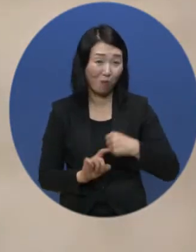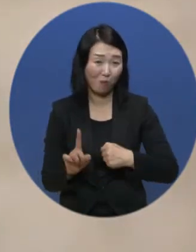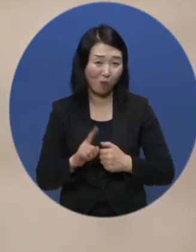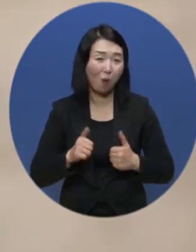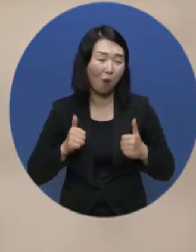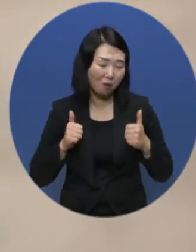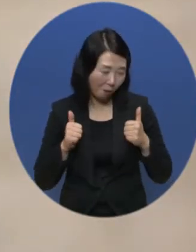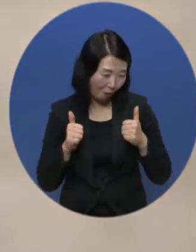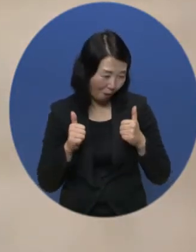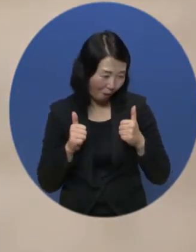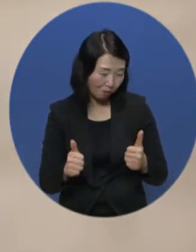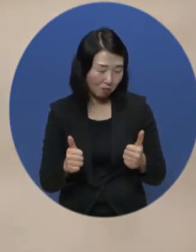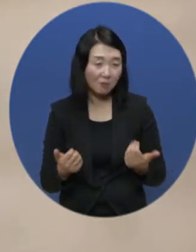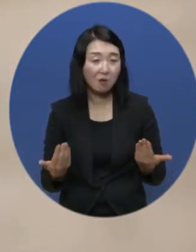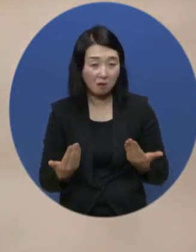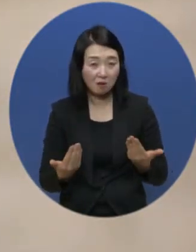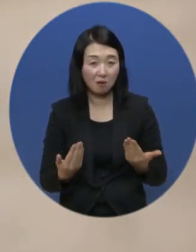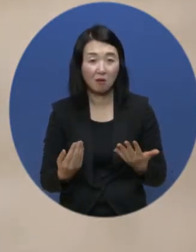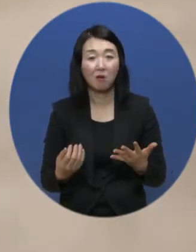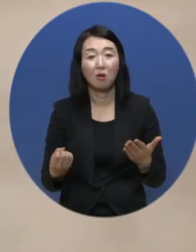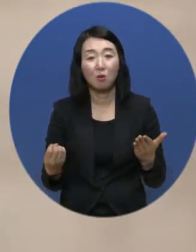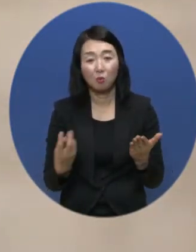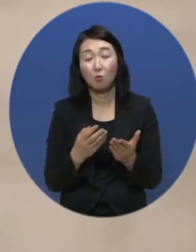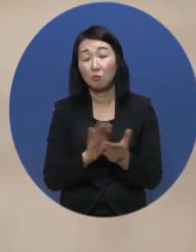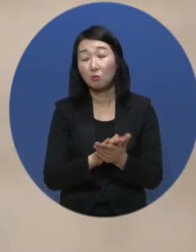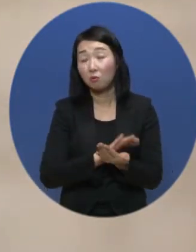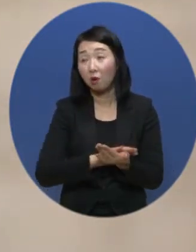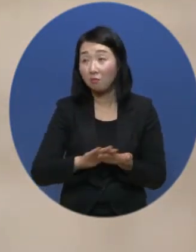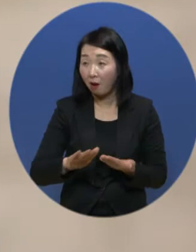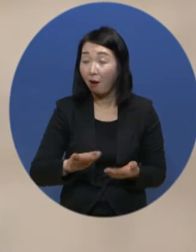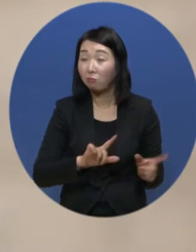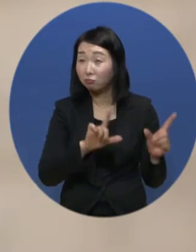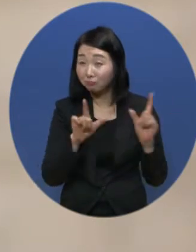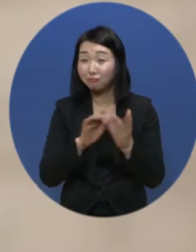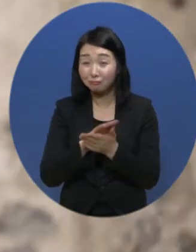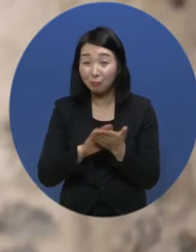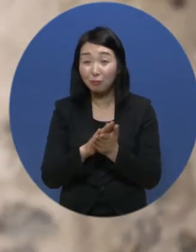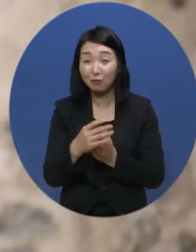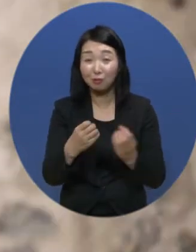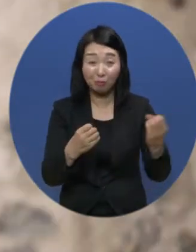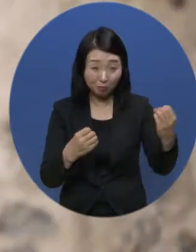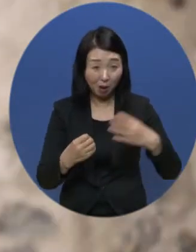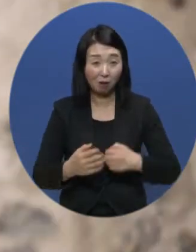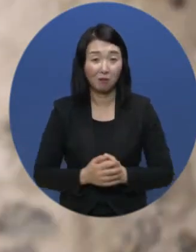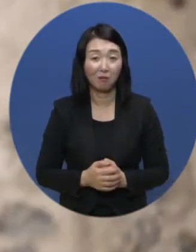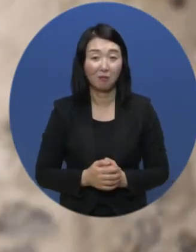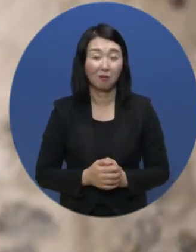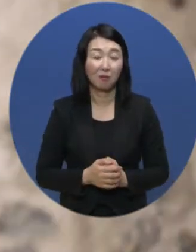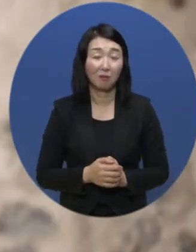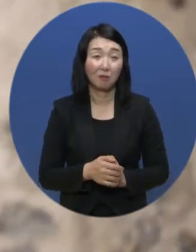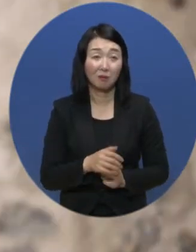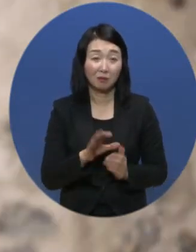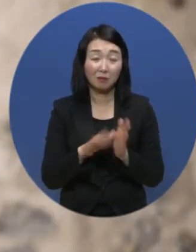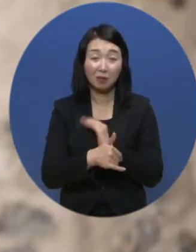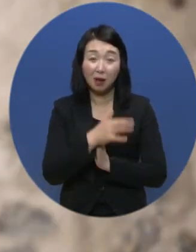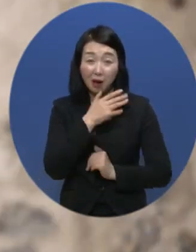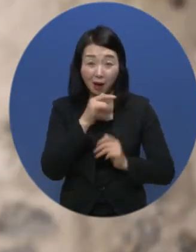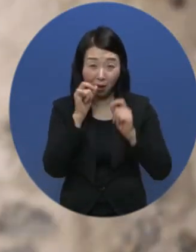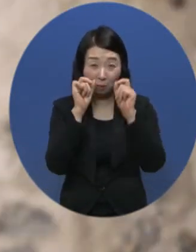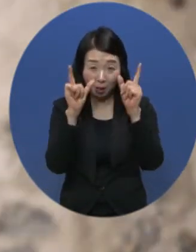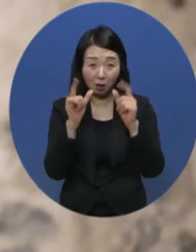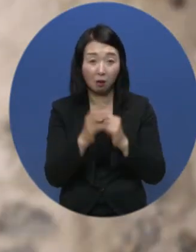열심히 일하는 것, 친구들과 잘 지내는 것이라고 대답했습니다. 그때 전 깨달았습니다.